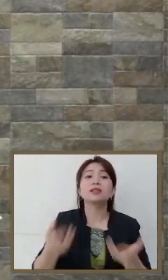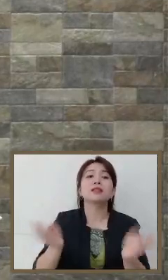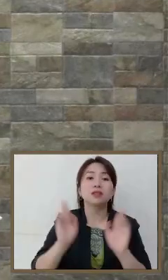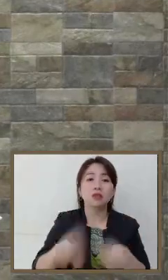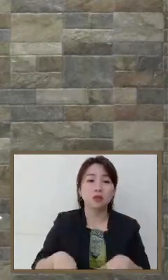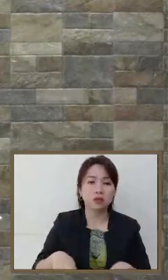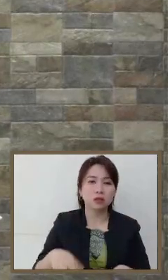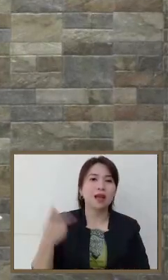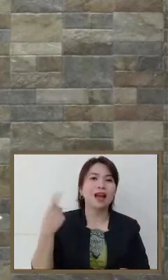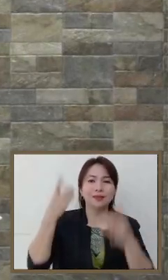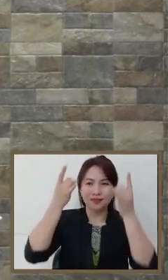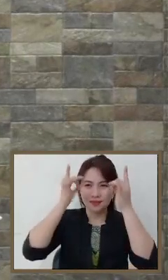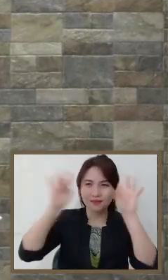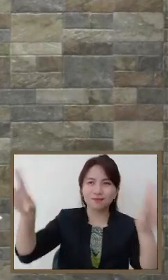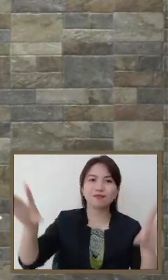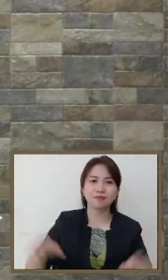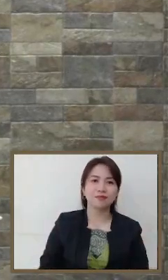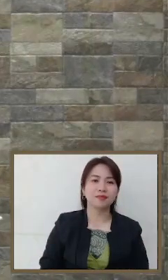separation